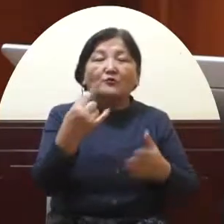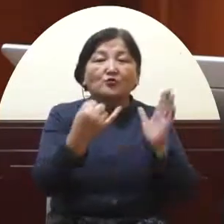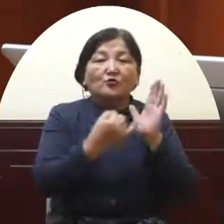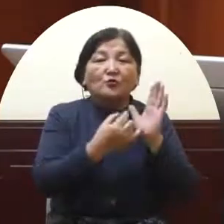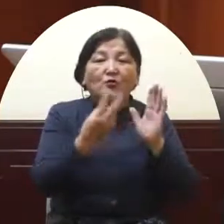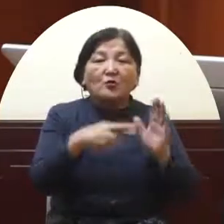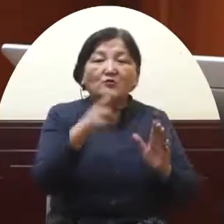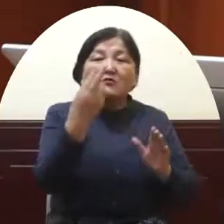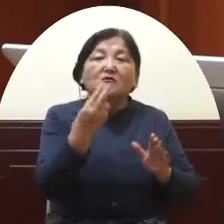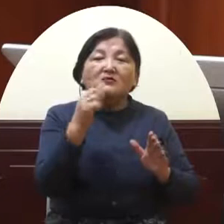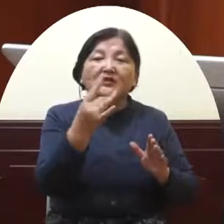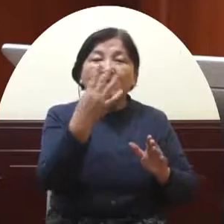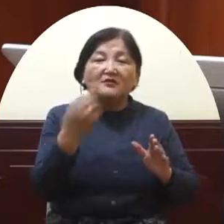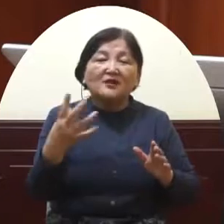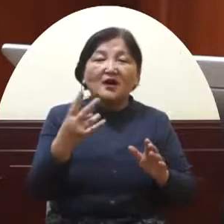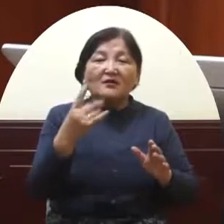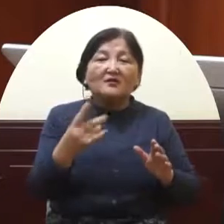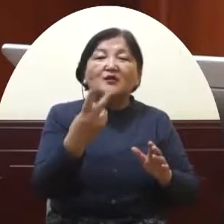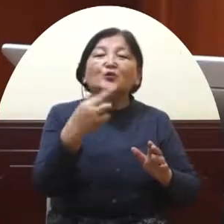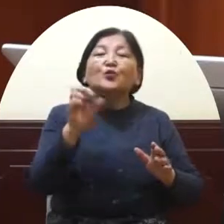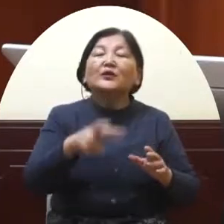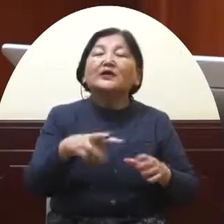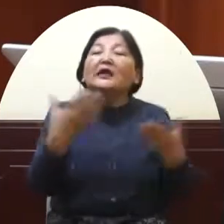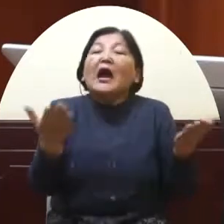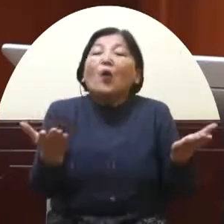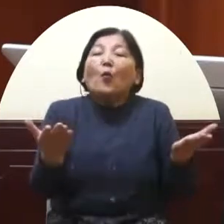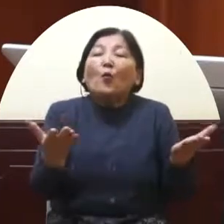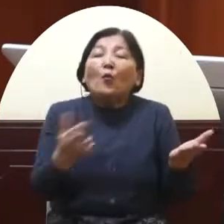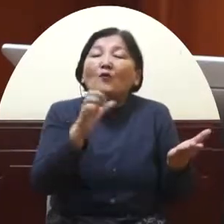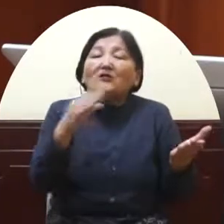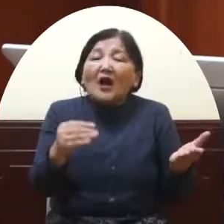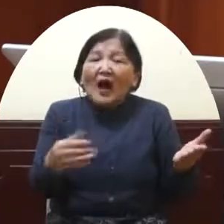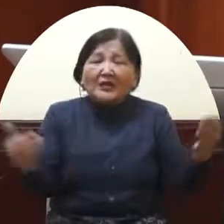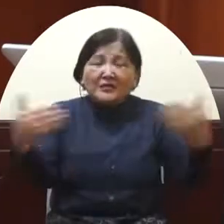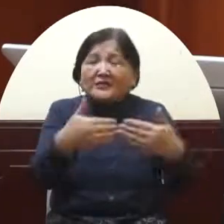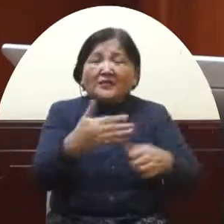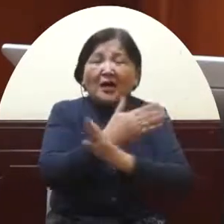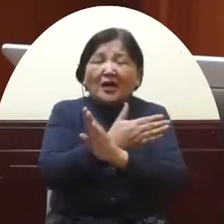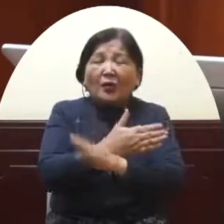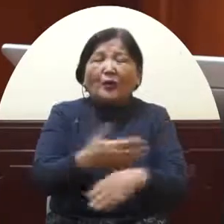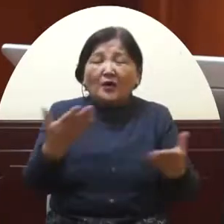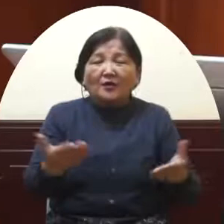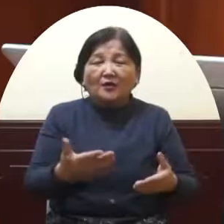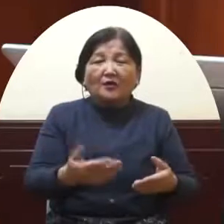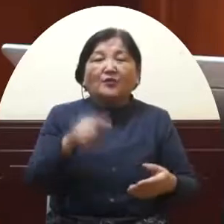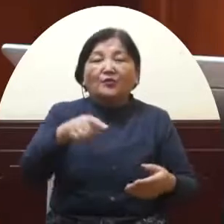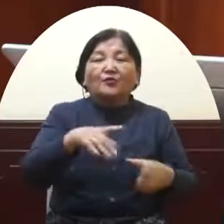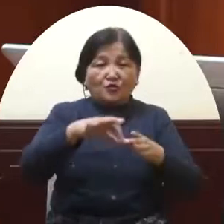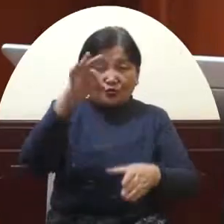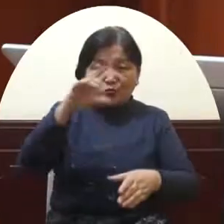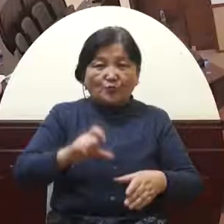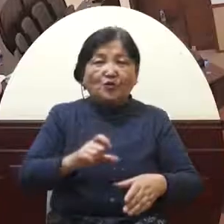яаж хязгаарлах вэ гэдэг асуудал хөндөгдсөн. Энийг хязгаарлаж болохгүй. Энэ бол сонгогчийн үндсэн суур эрх.